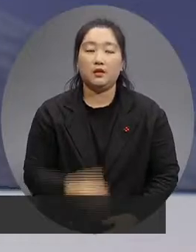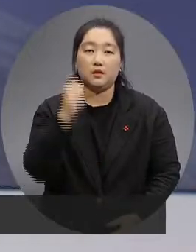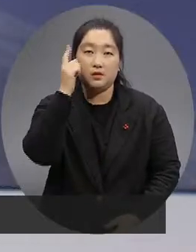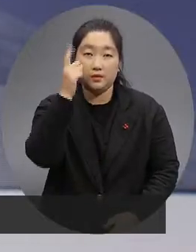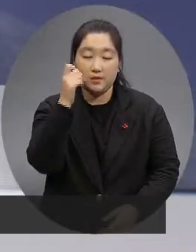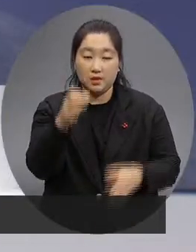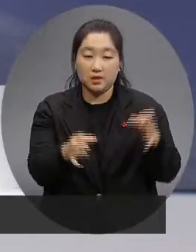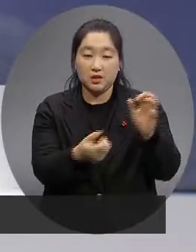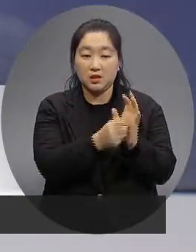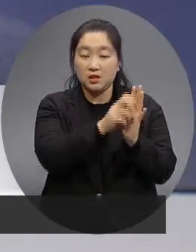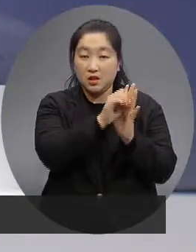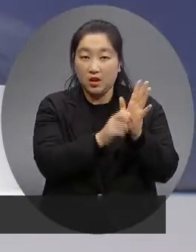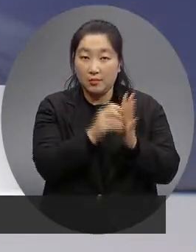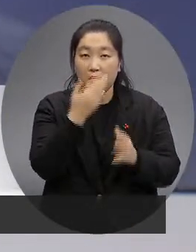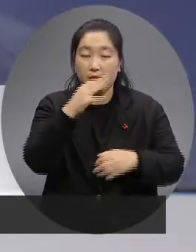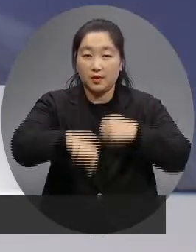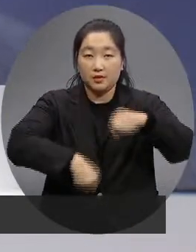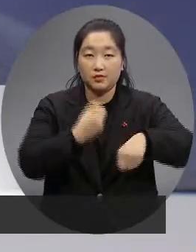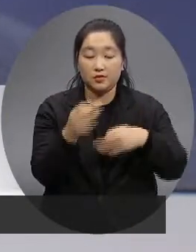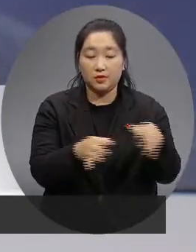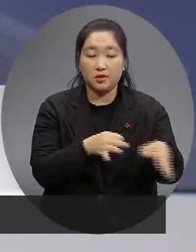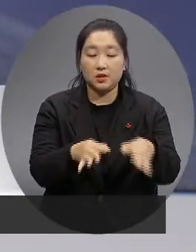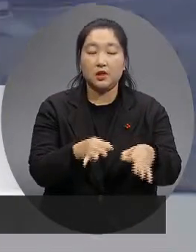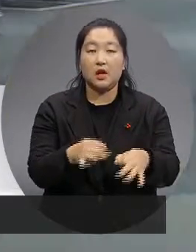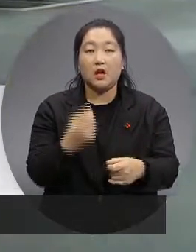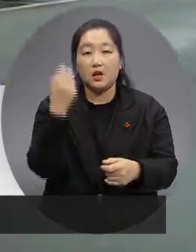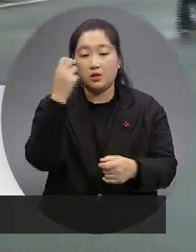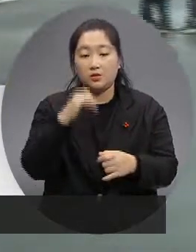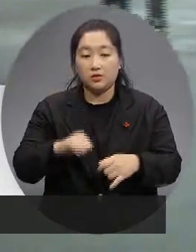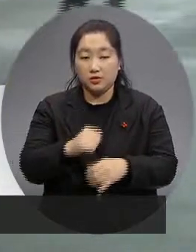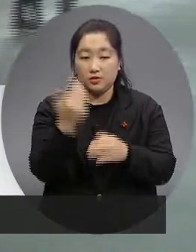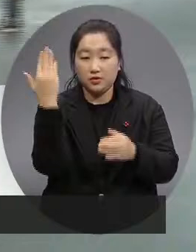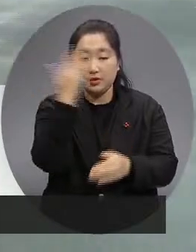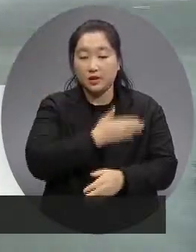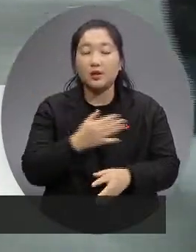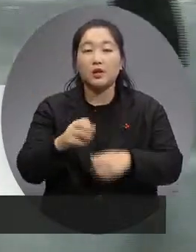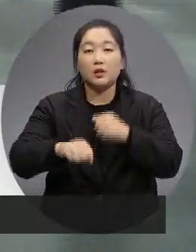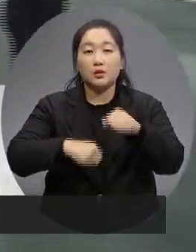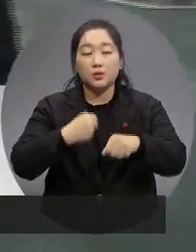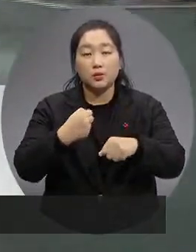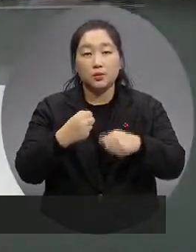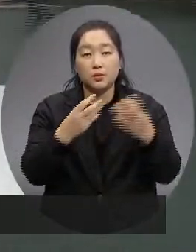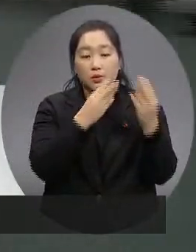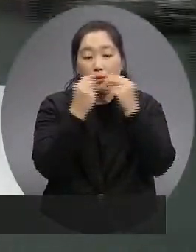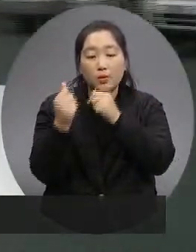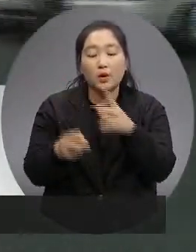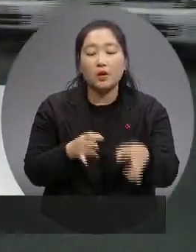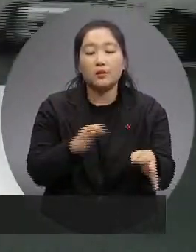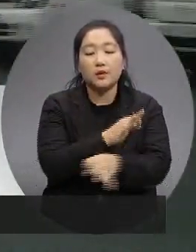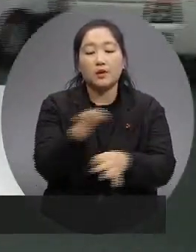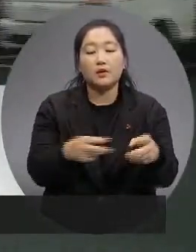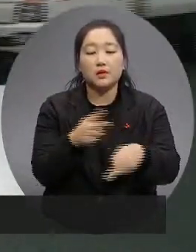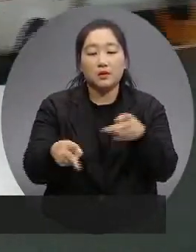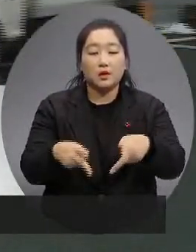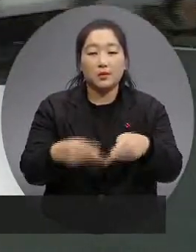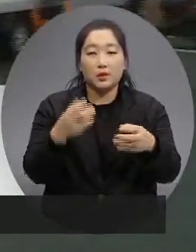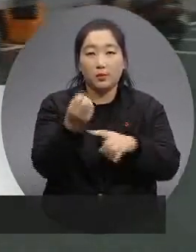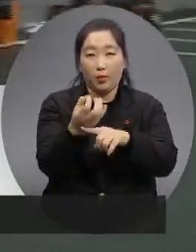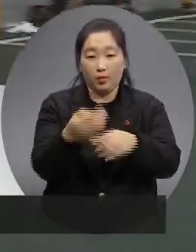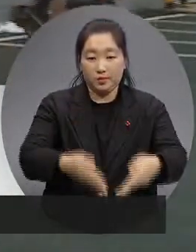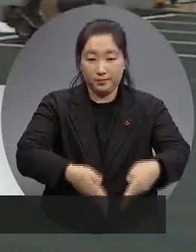스마트 경매가 가능한 가축시장과 생균제 가공공장을 갖춘 종합경제사업장이 보은에 문을